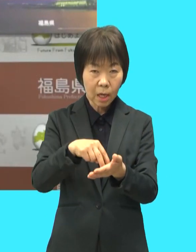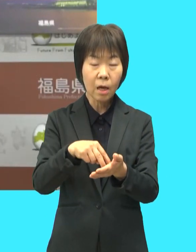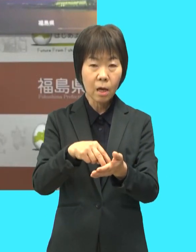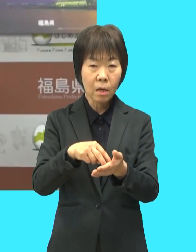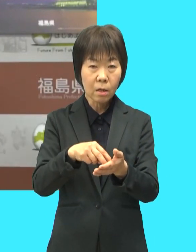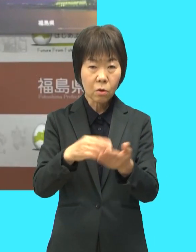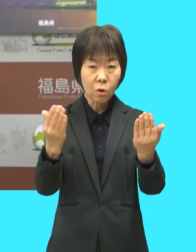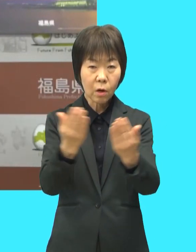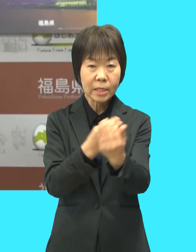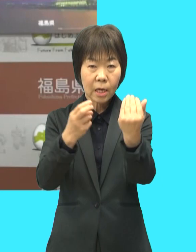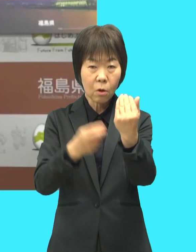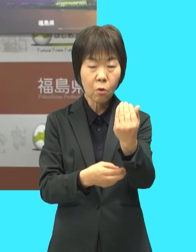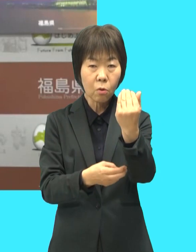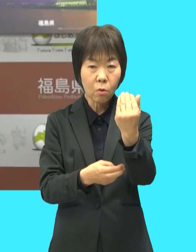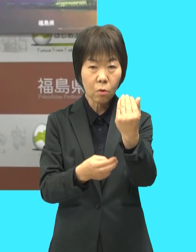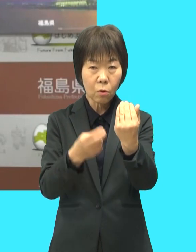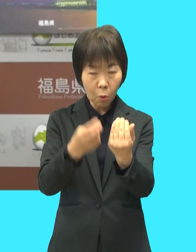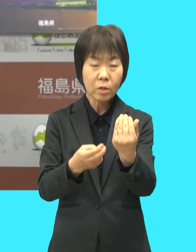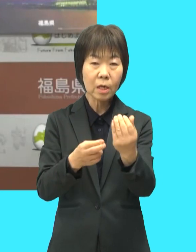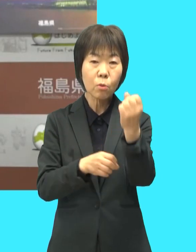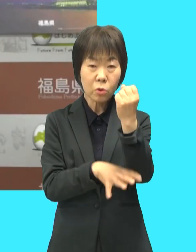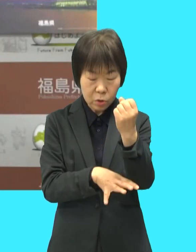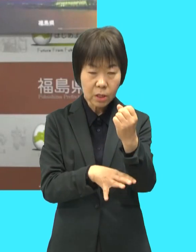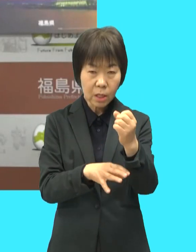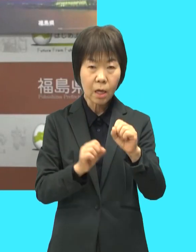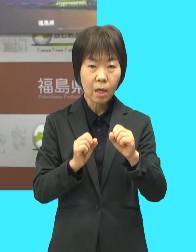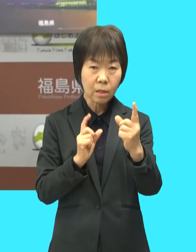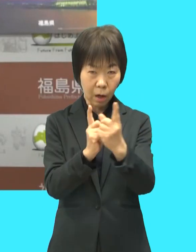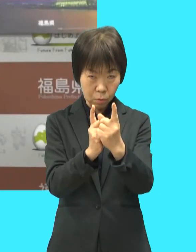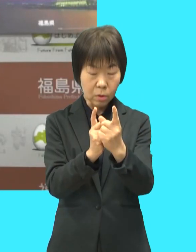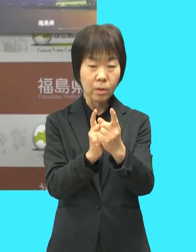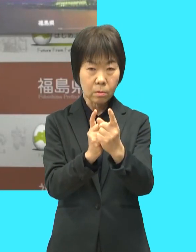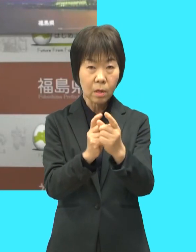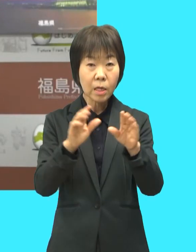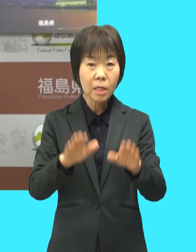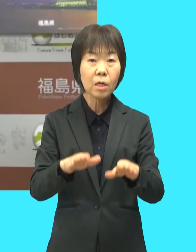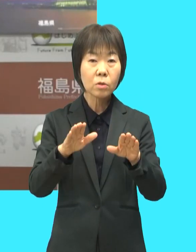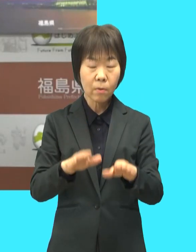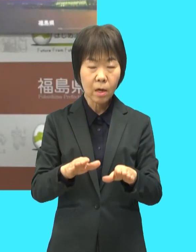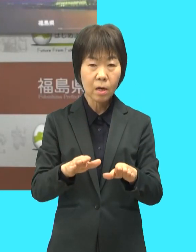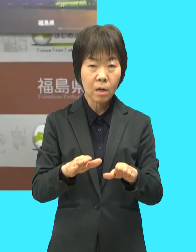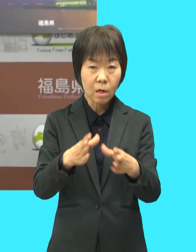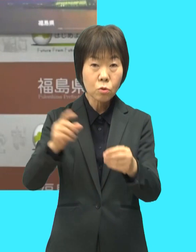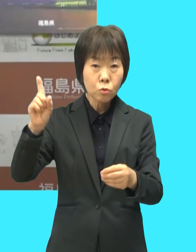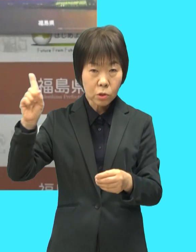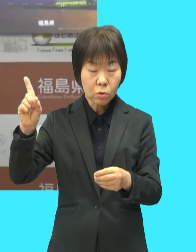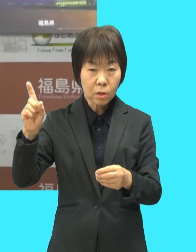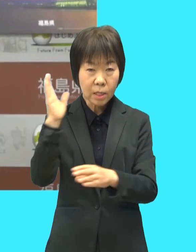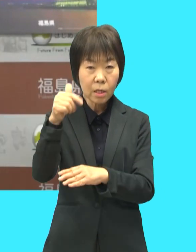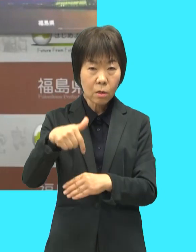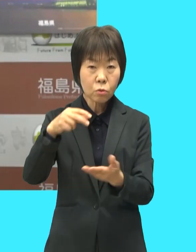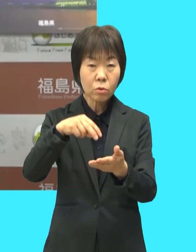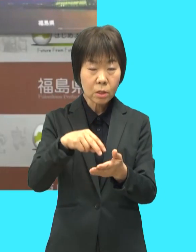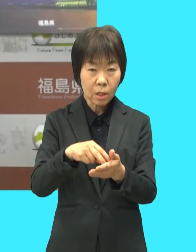改正法に基づいて対応するということかと思います。で、現時点においては国として政府